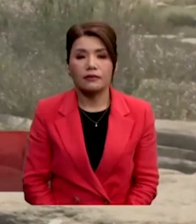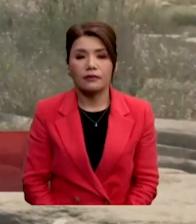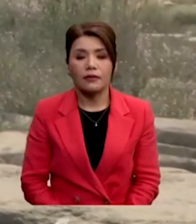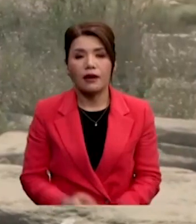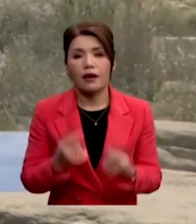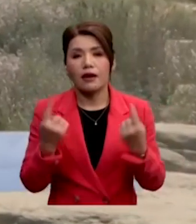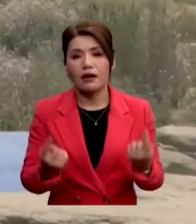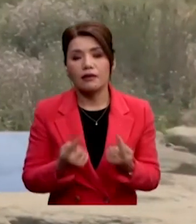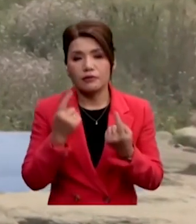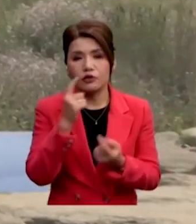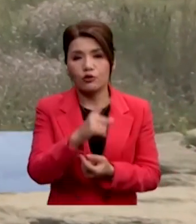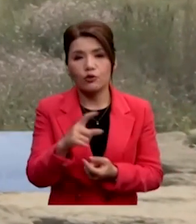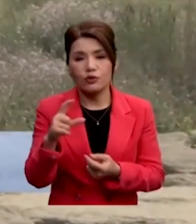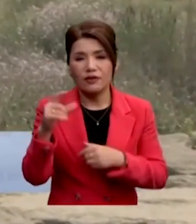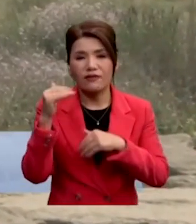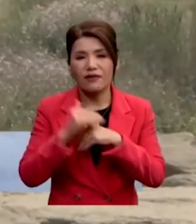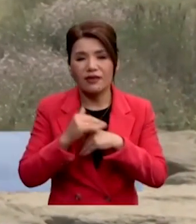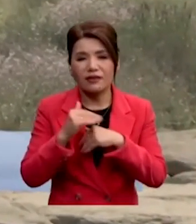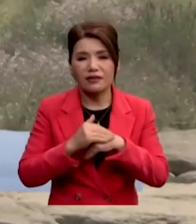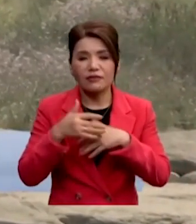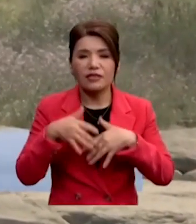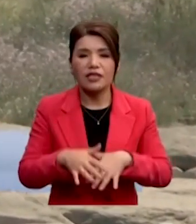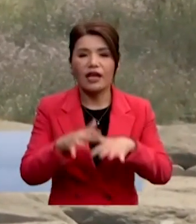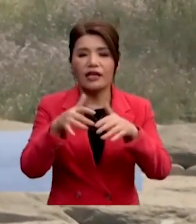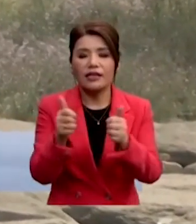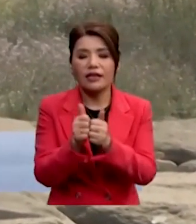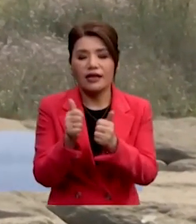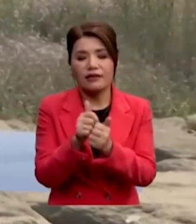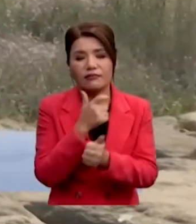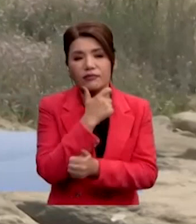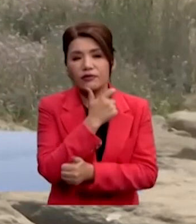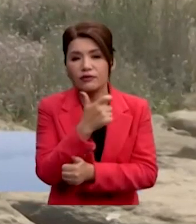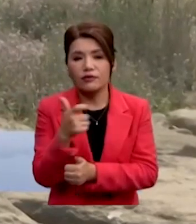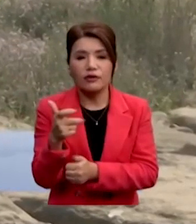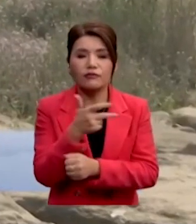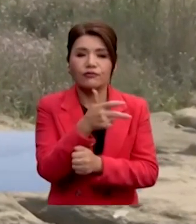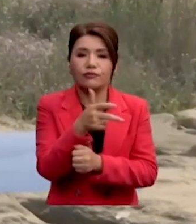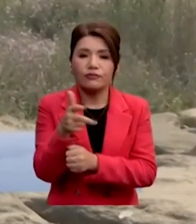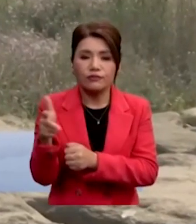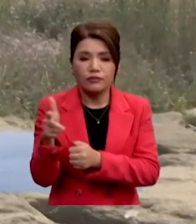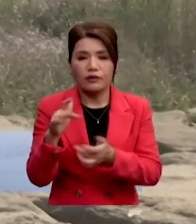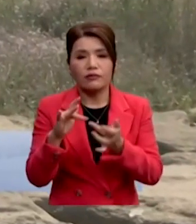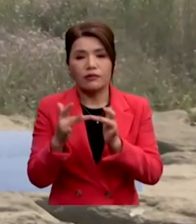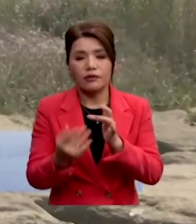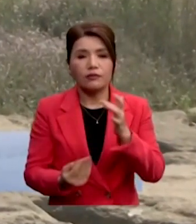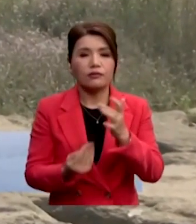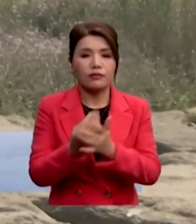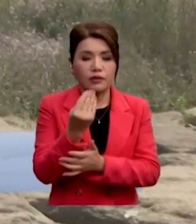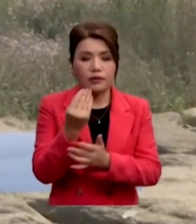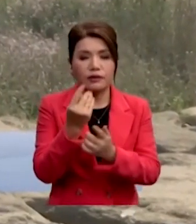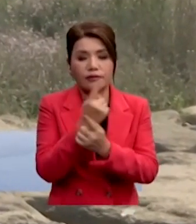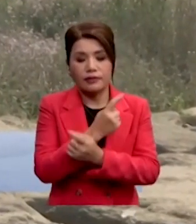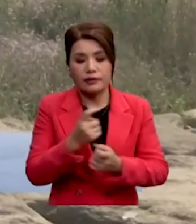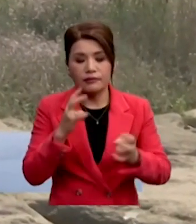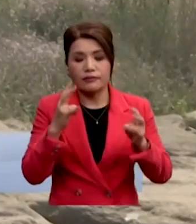Әдетте қала тұрғындары кешқұрым теңіз жағалауына келіп тамаша көріністі бейнеге түсіріп әлеуметтік желіге жүктейтін. Алайда